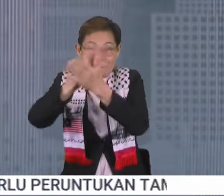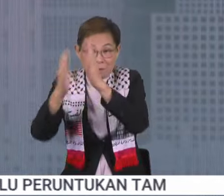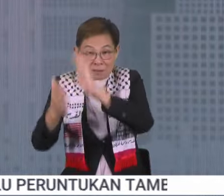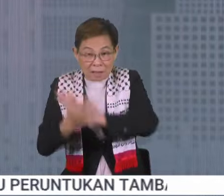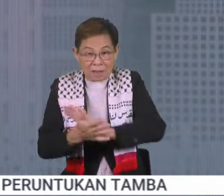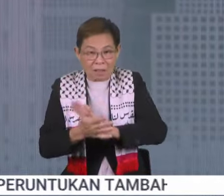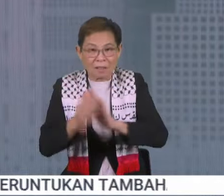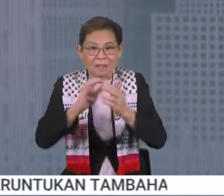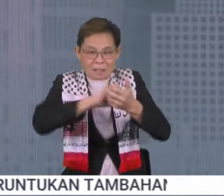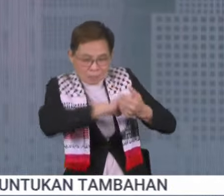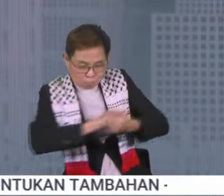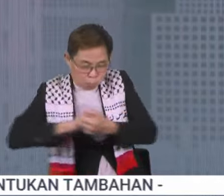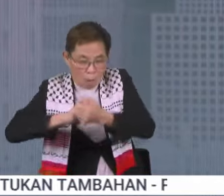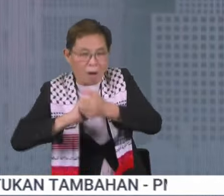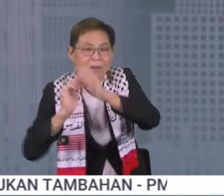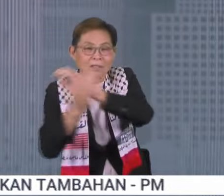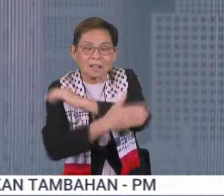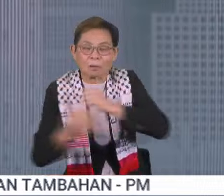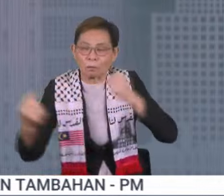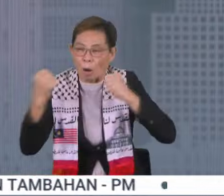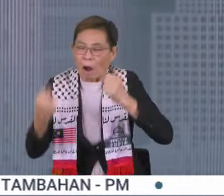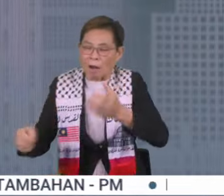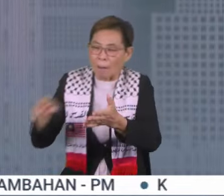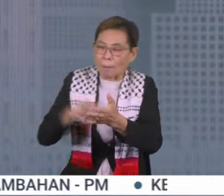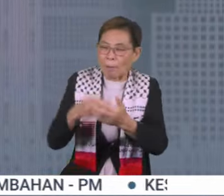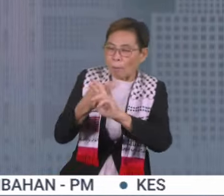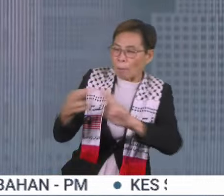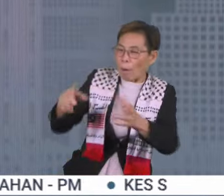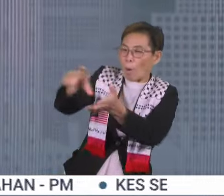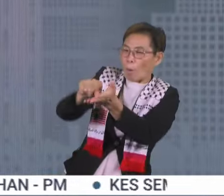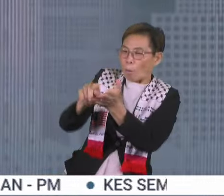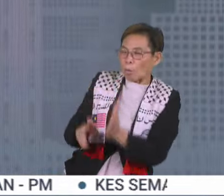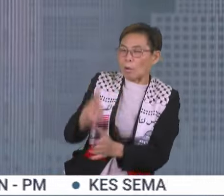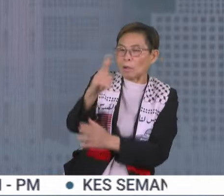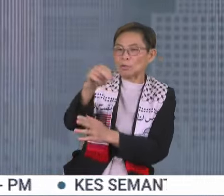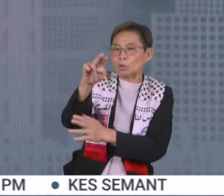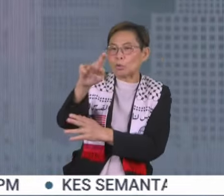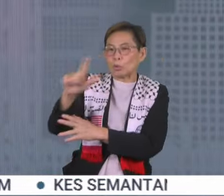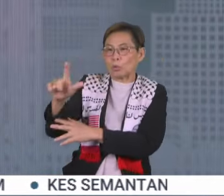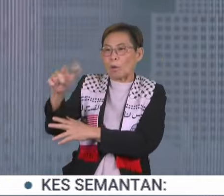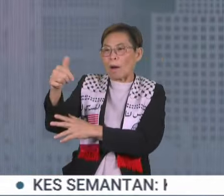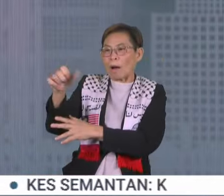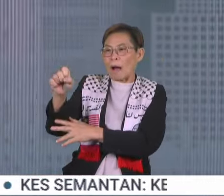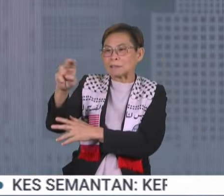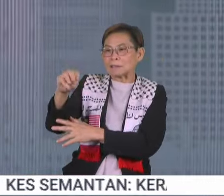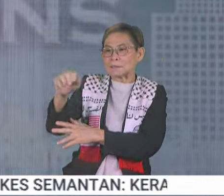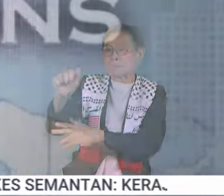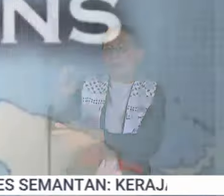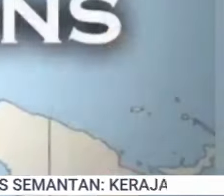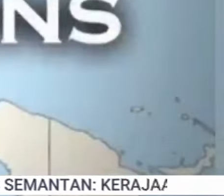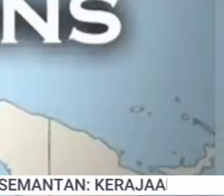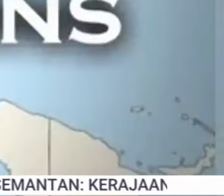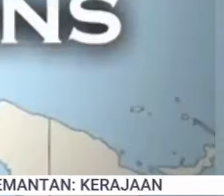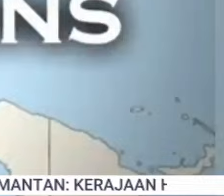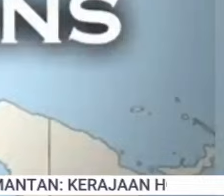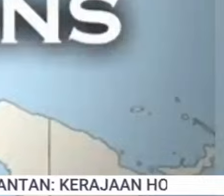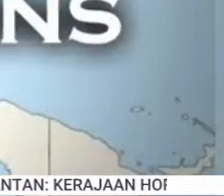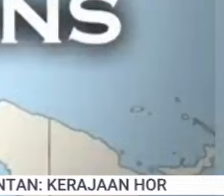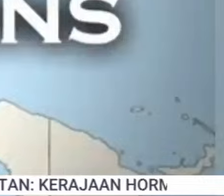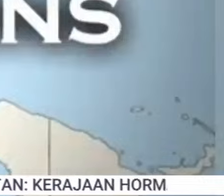menjadikannya kesatuan negara yang mampan. Ikuti laporan disediakan wartawan Nurul Asmawati Harun.